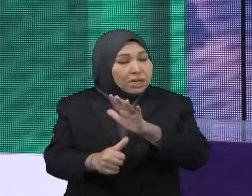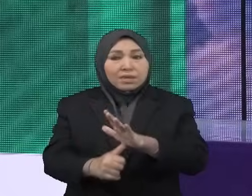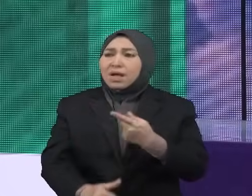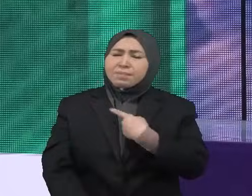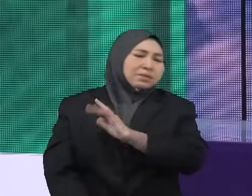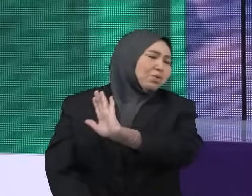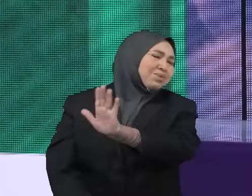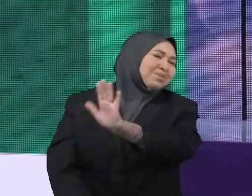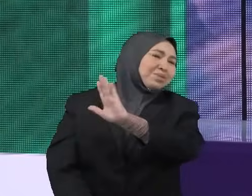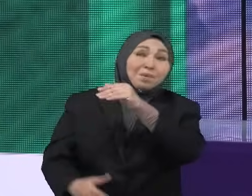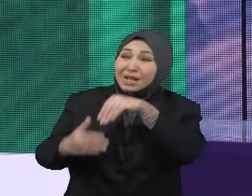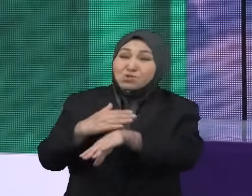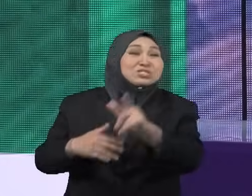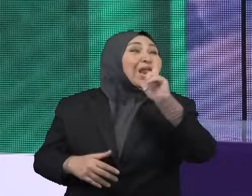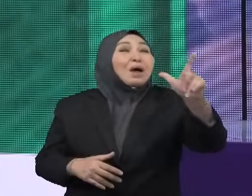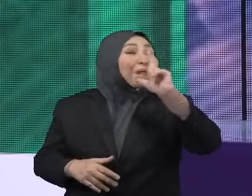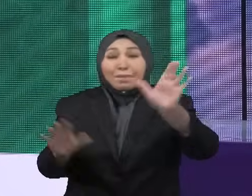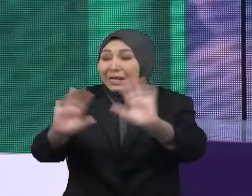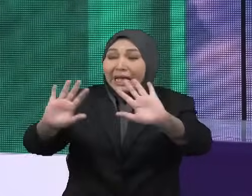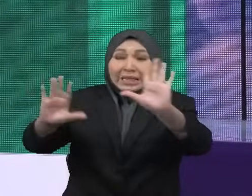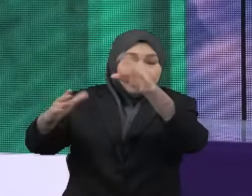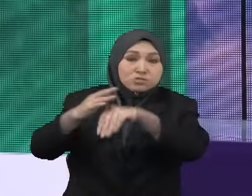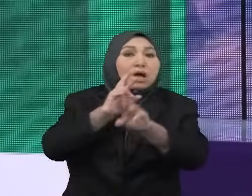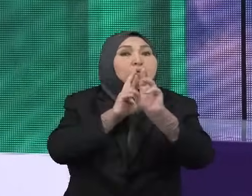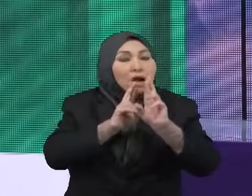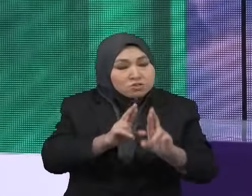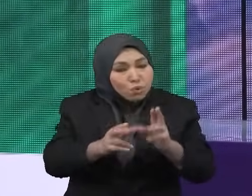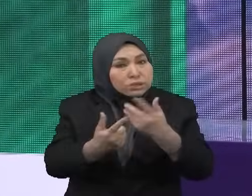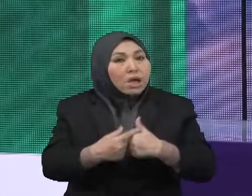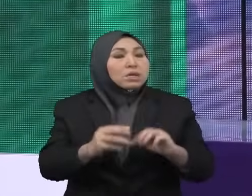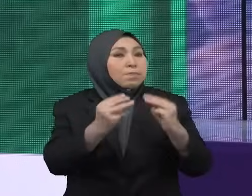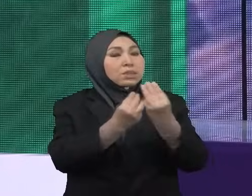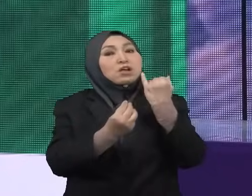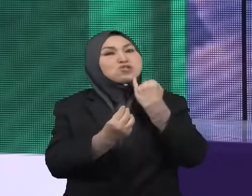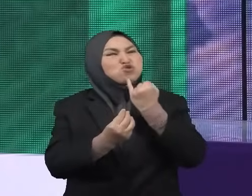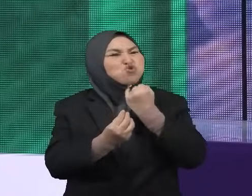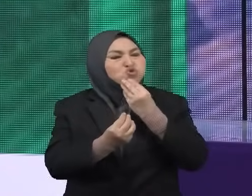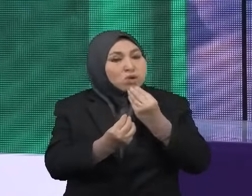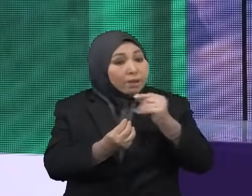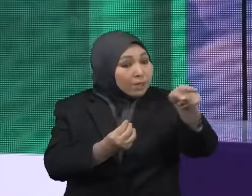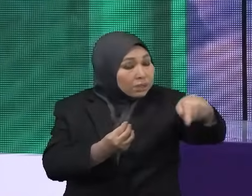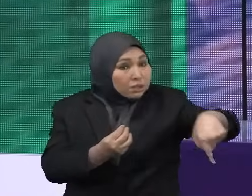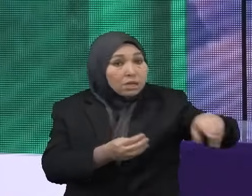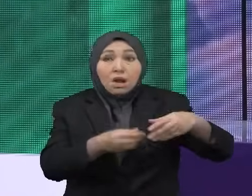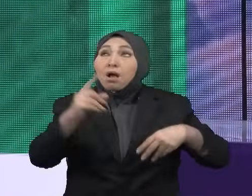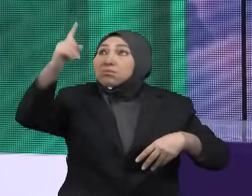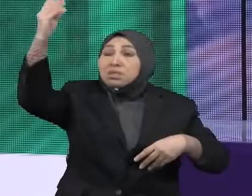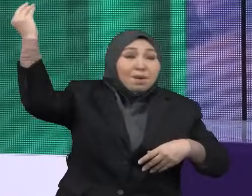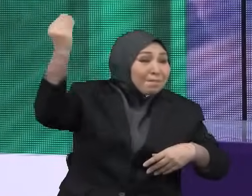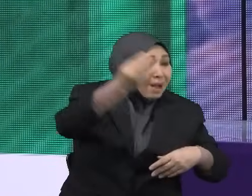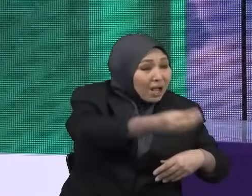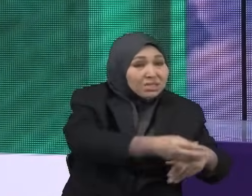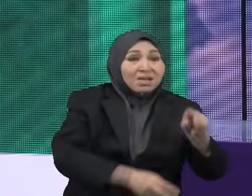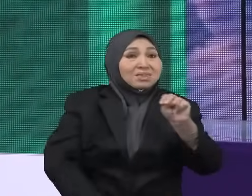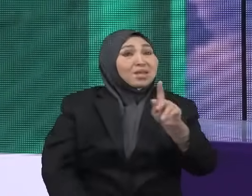kami takkan masuk selama-lamanya. Ini respon daripada Bani Israel kerana mereka diberi nikmat oleh Allah Subhanahu Wa Taala, tapi